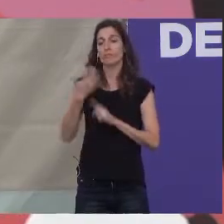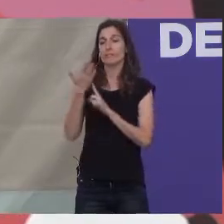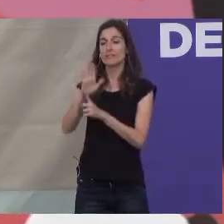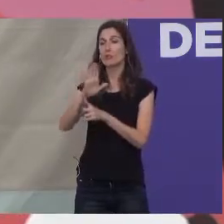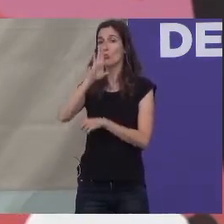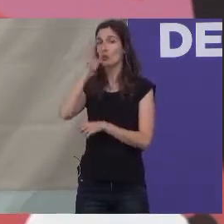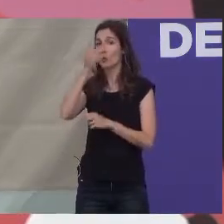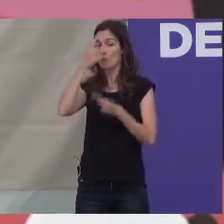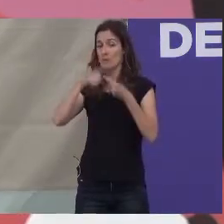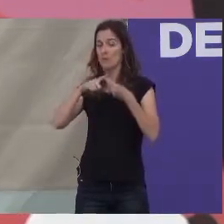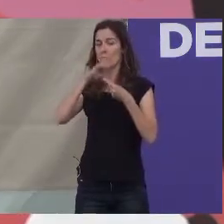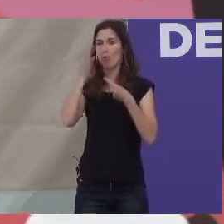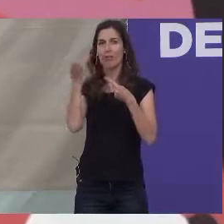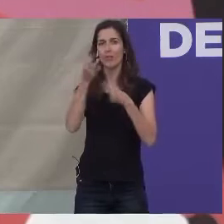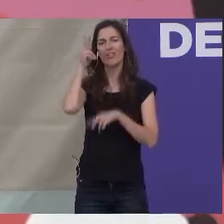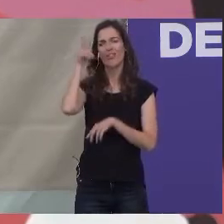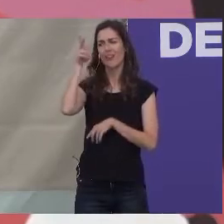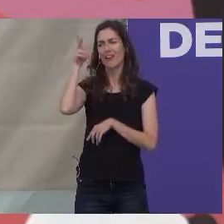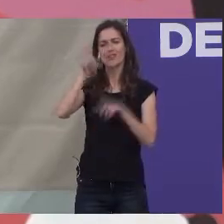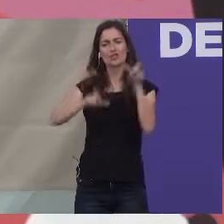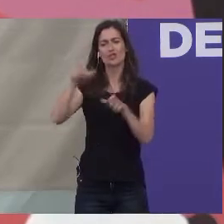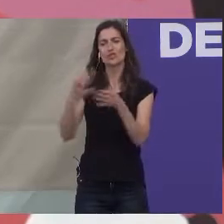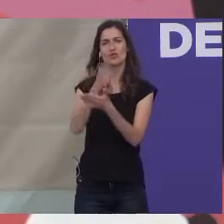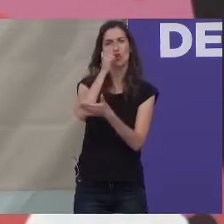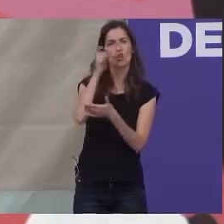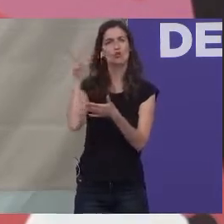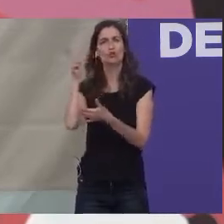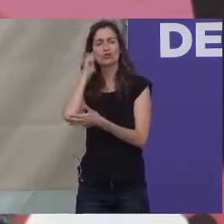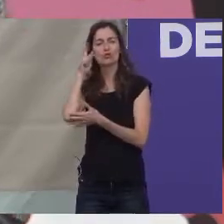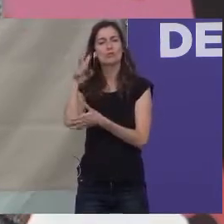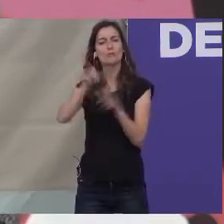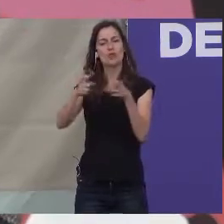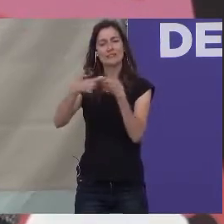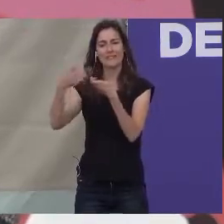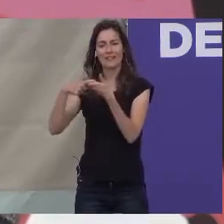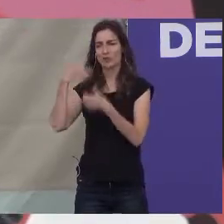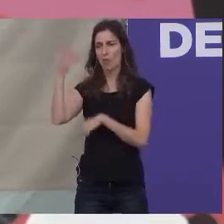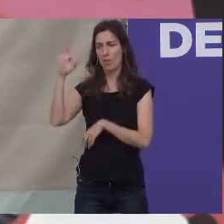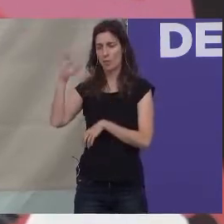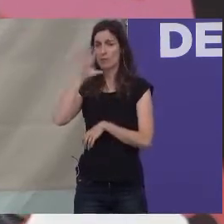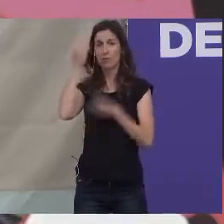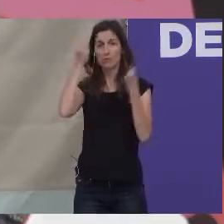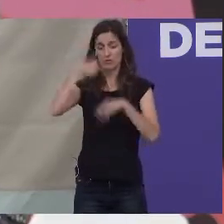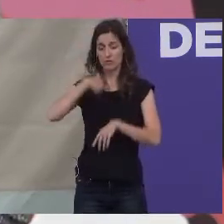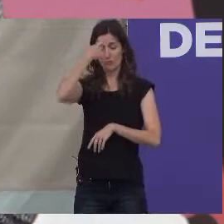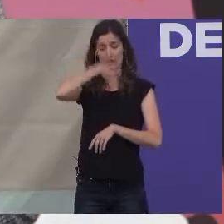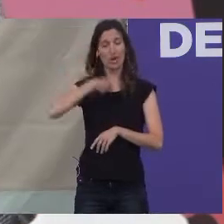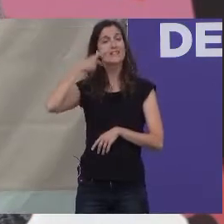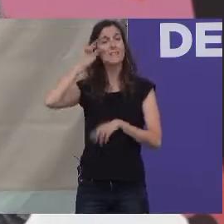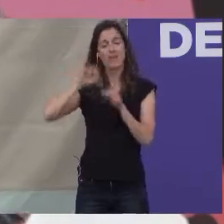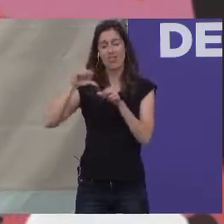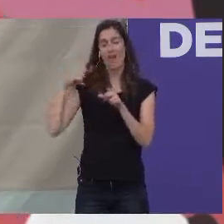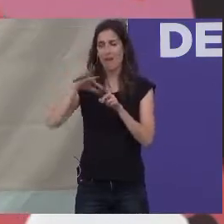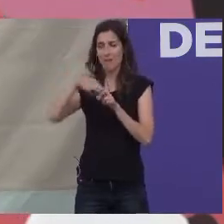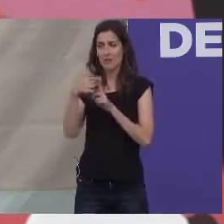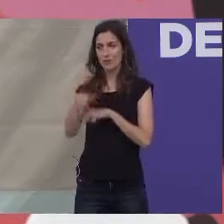lloc perquè crec que s'han de respectar els drets de tots i totes les inscrites en Podem, perquè em considero una persona que té experiència en aquest àmbit i